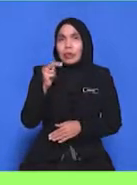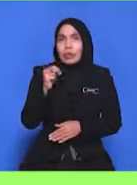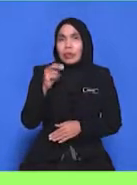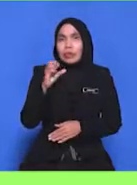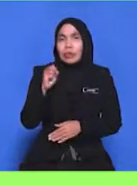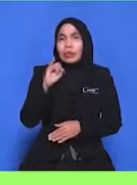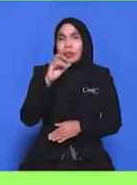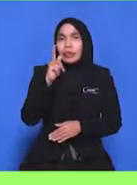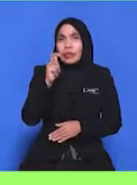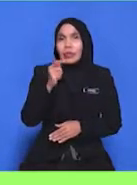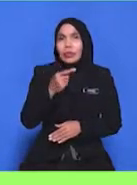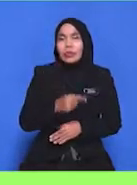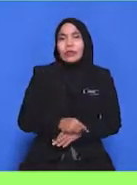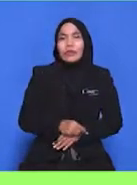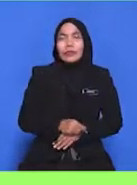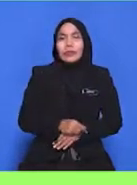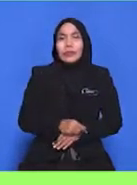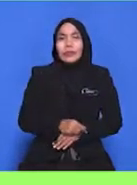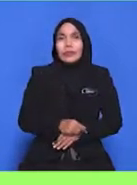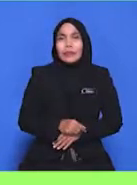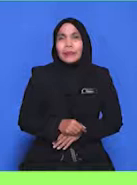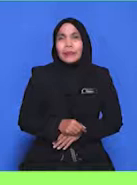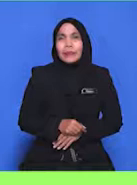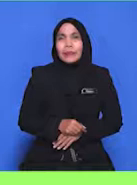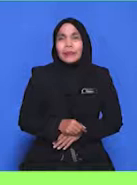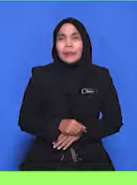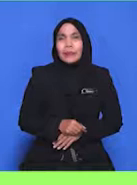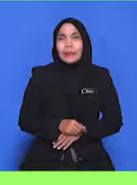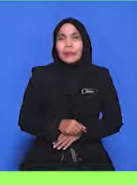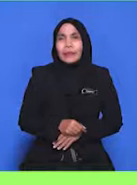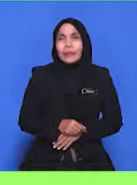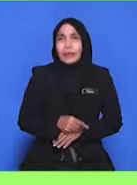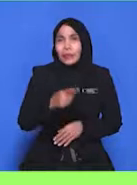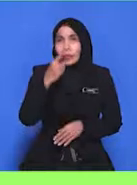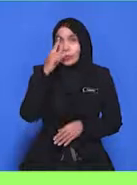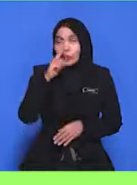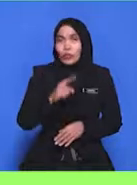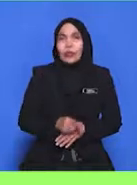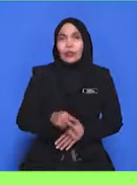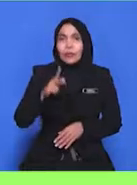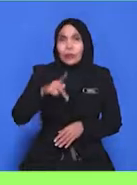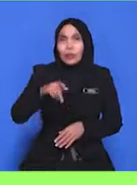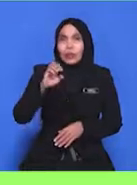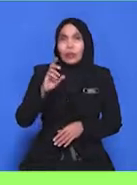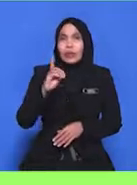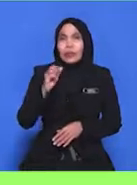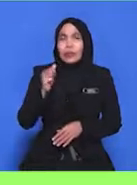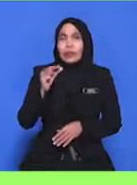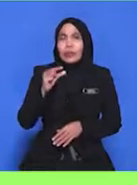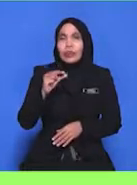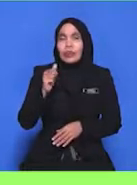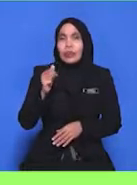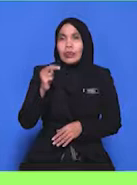berehat dan meletakkan barang dagangannya sehingga ramai pedagang yang datang berdagang ke